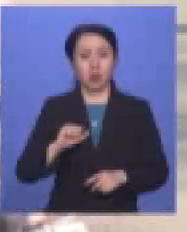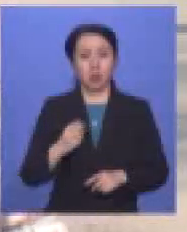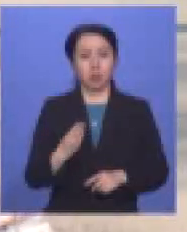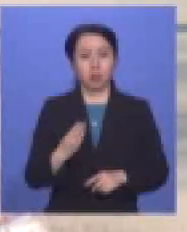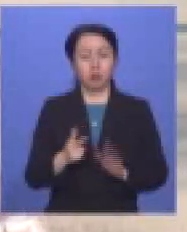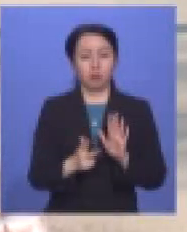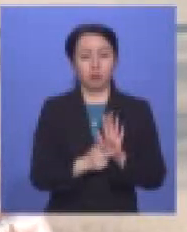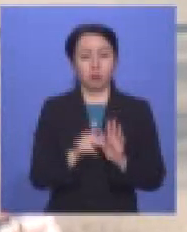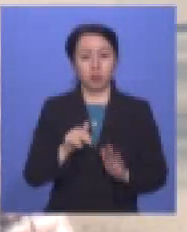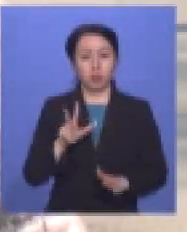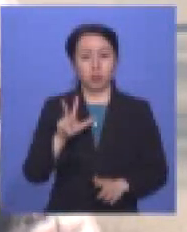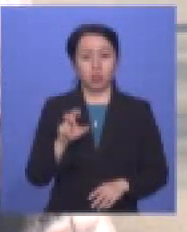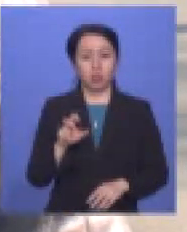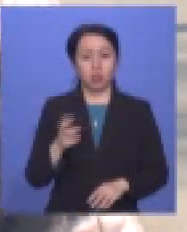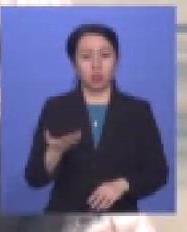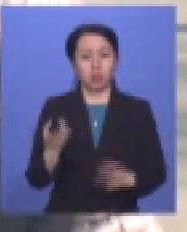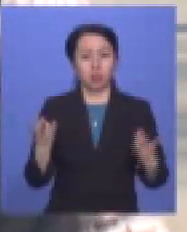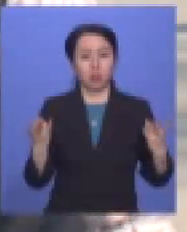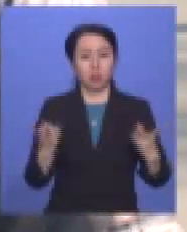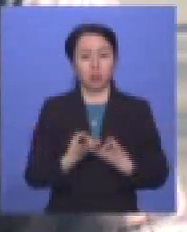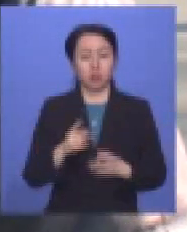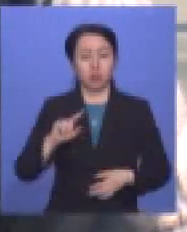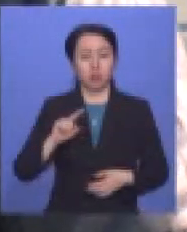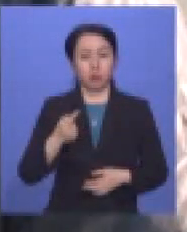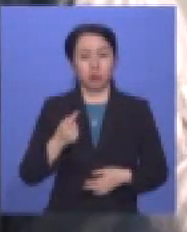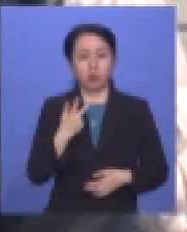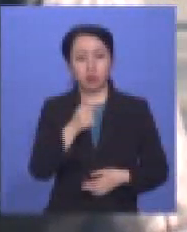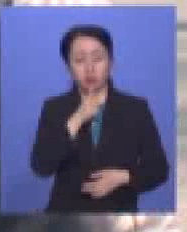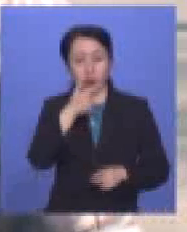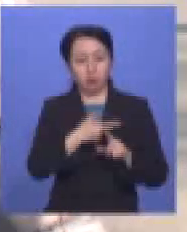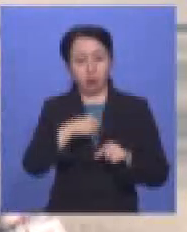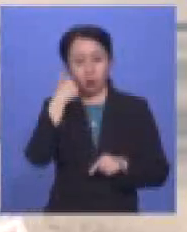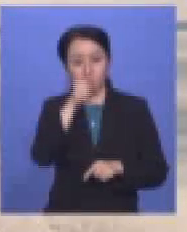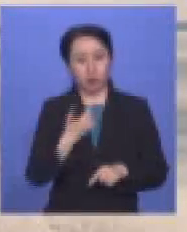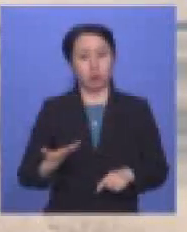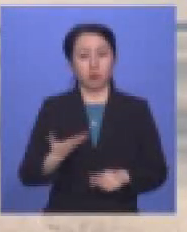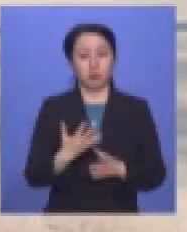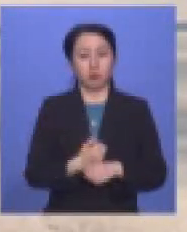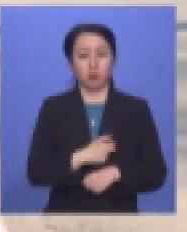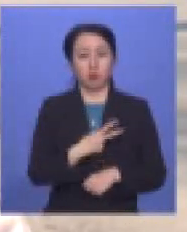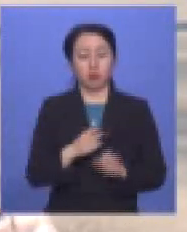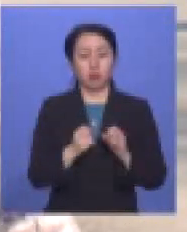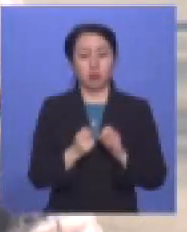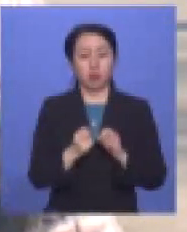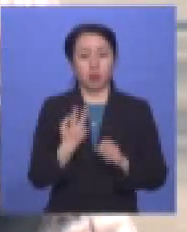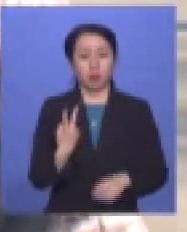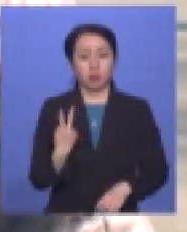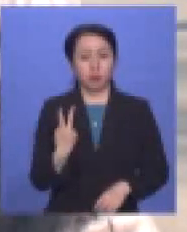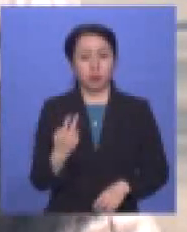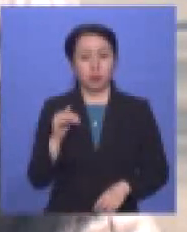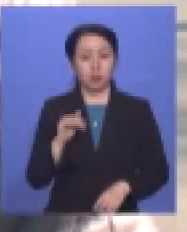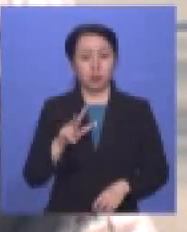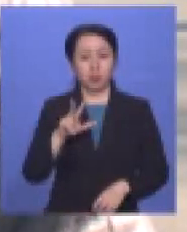Значит, 8300 у нас нужно осуществить за первый квартал этого года. Мы уже изъяли порядка 2300